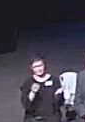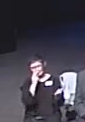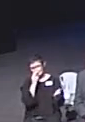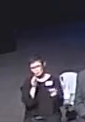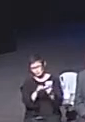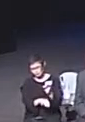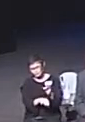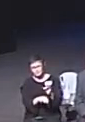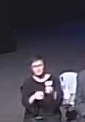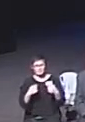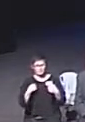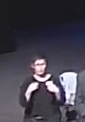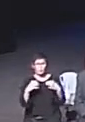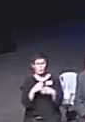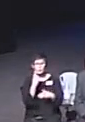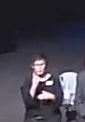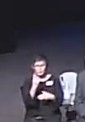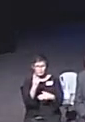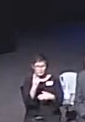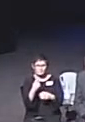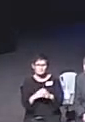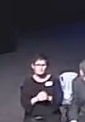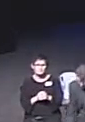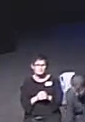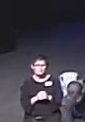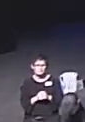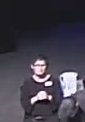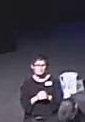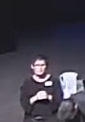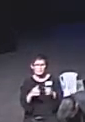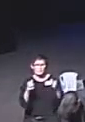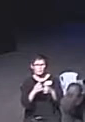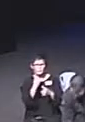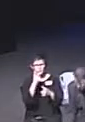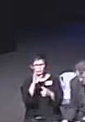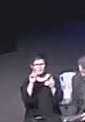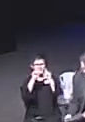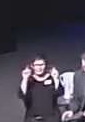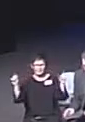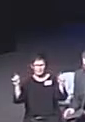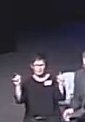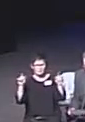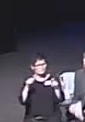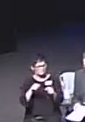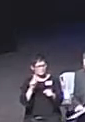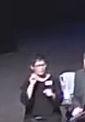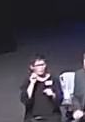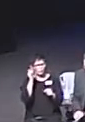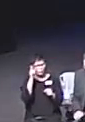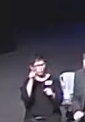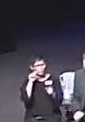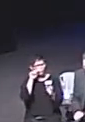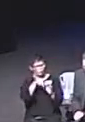katsotaan. Mulla on täällä tämä ykkönen, ja ykkösen teema on, että kuuluuko kulttuurin saavutetta